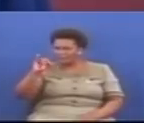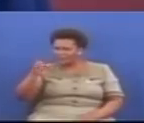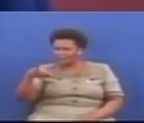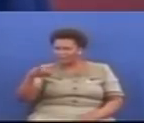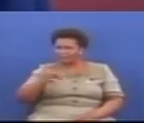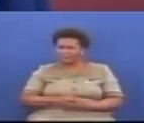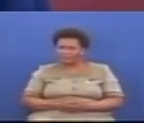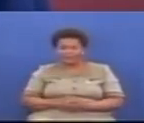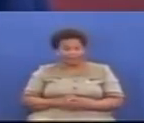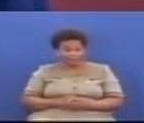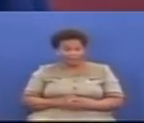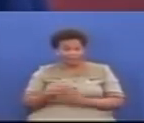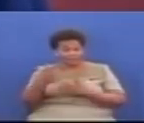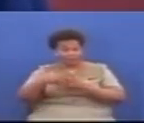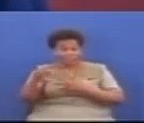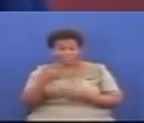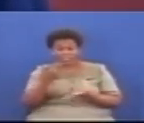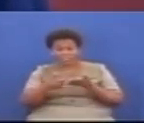yamechukua jina la babu,